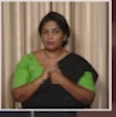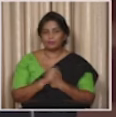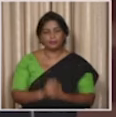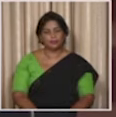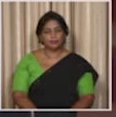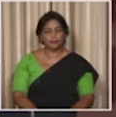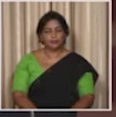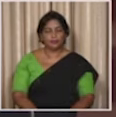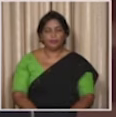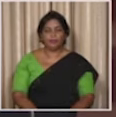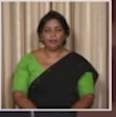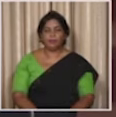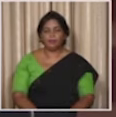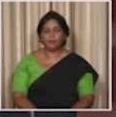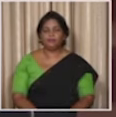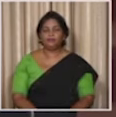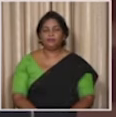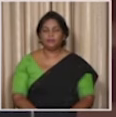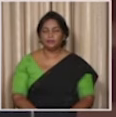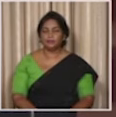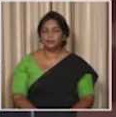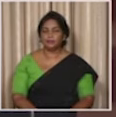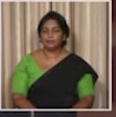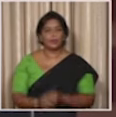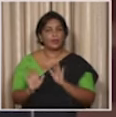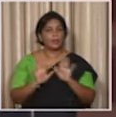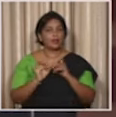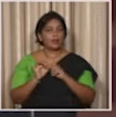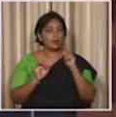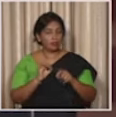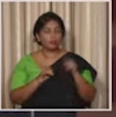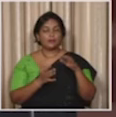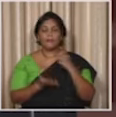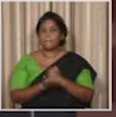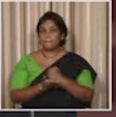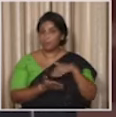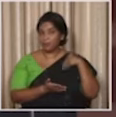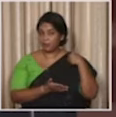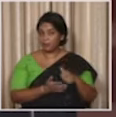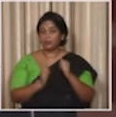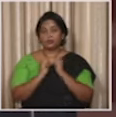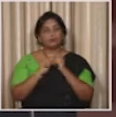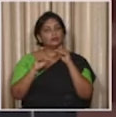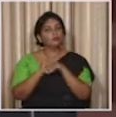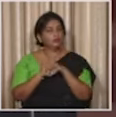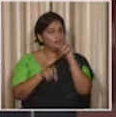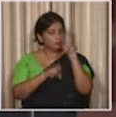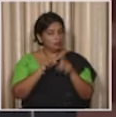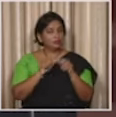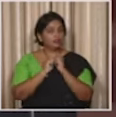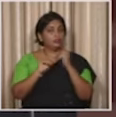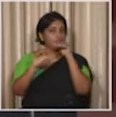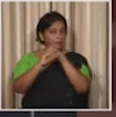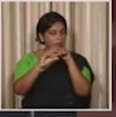සිංහලකේකද සිංහලකේ තියෙන්නේ පාලක මණ්ඩලය විසින් මහා බැංකු සේවා නියුක්තියන්ගේ